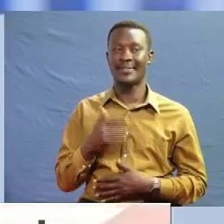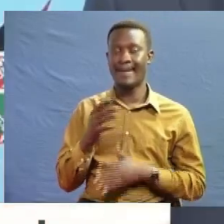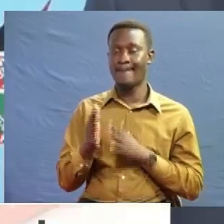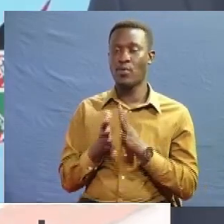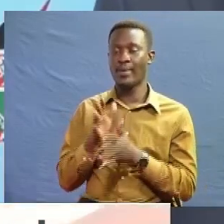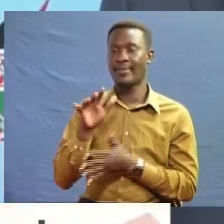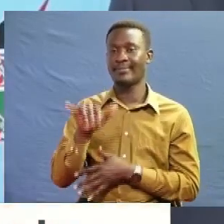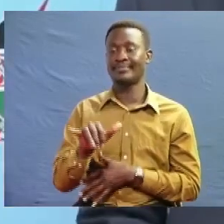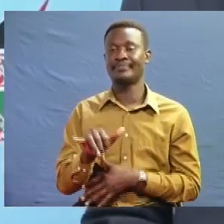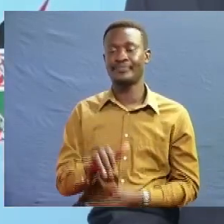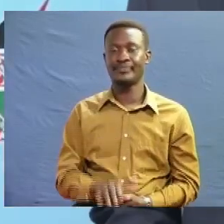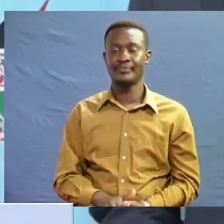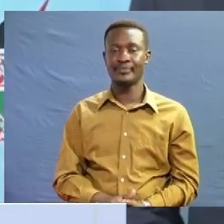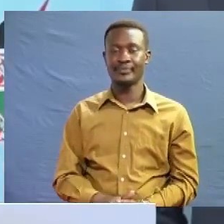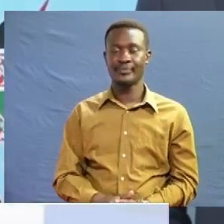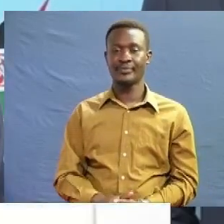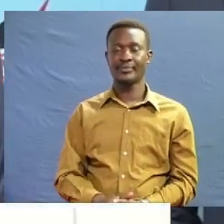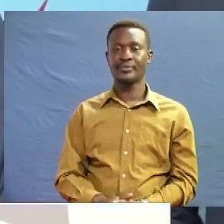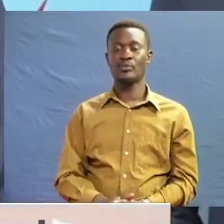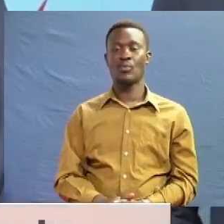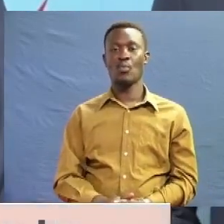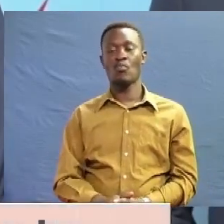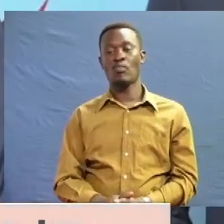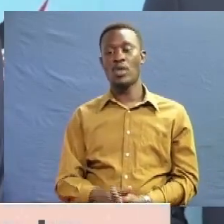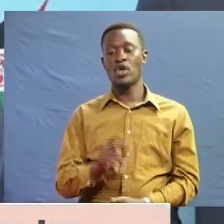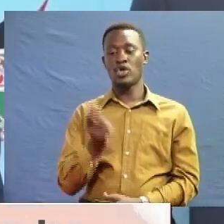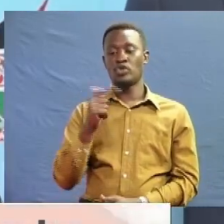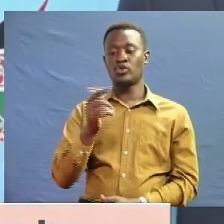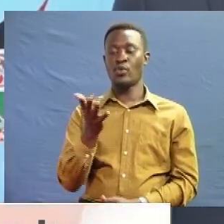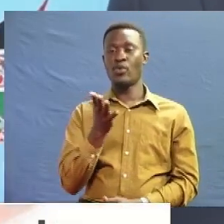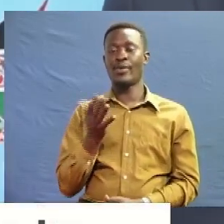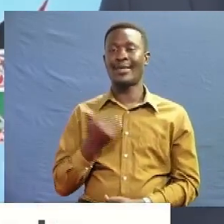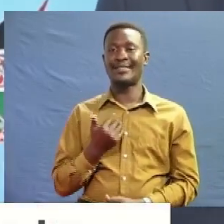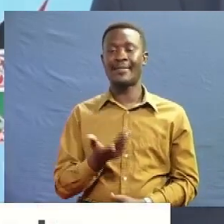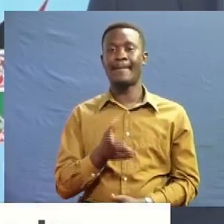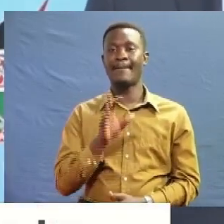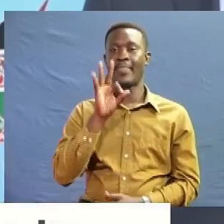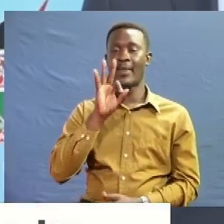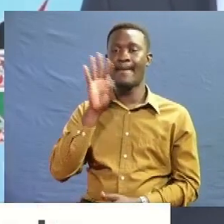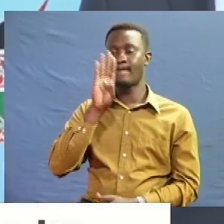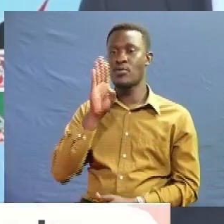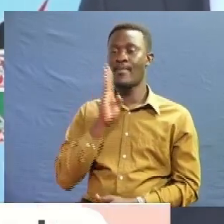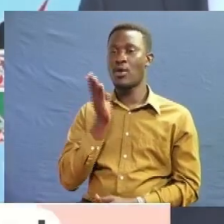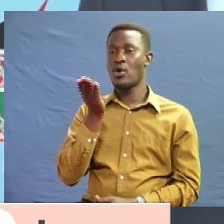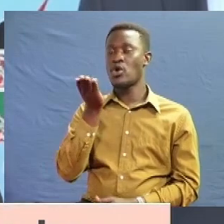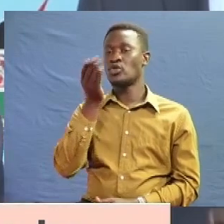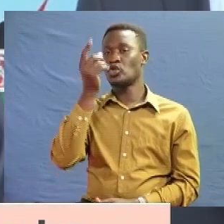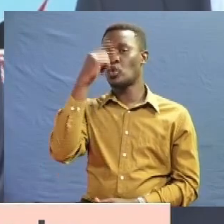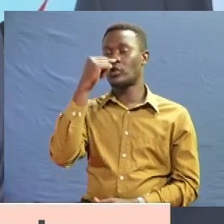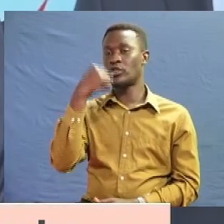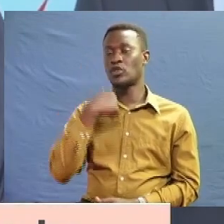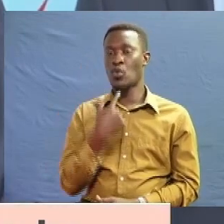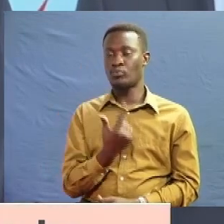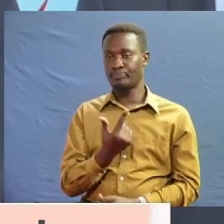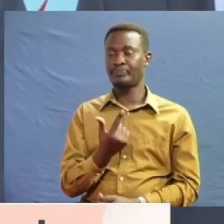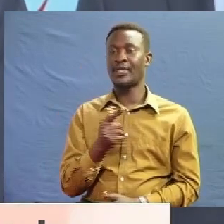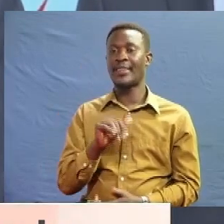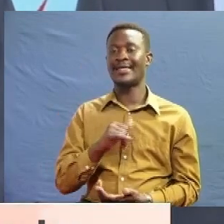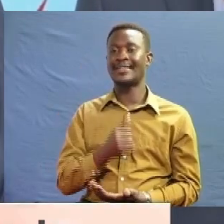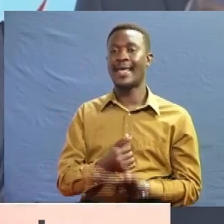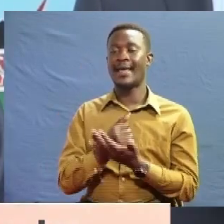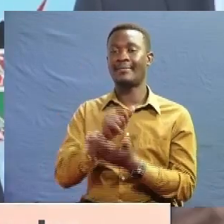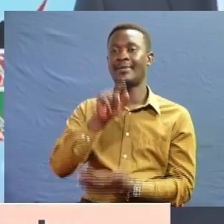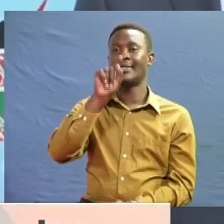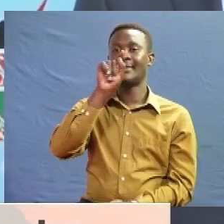mipango hiyo. Today we are receiving over 3 million doses of the BCG vaccine that helps